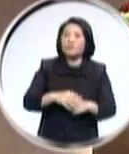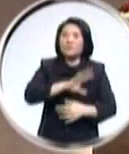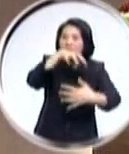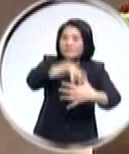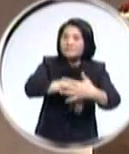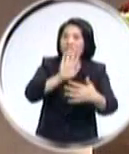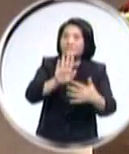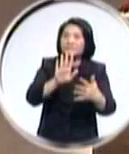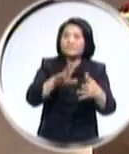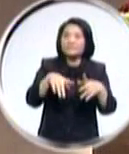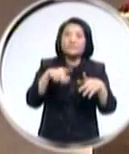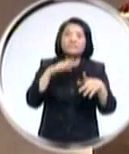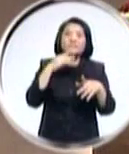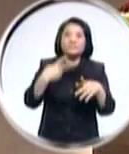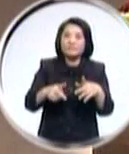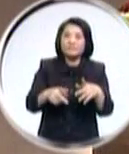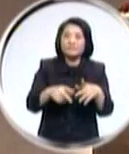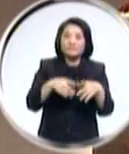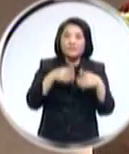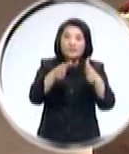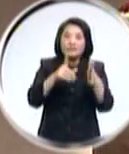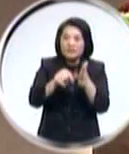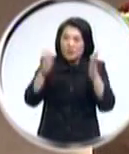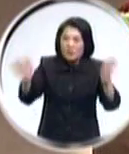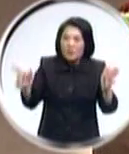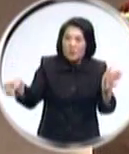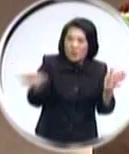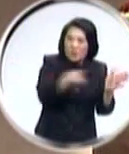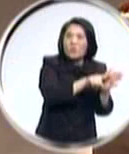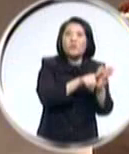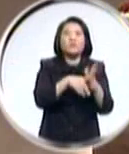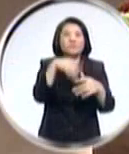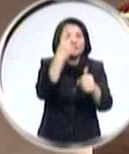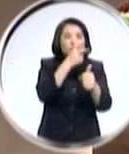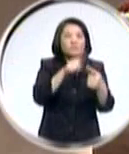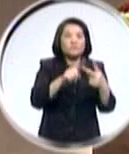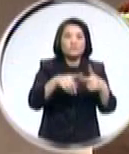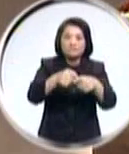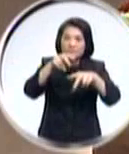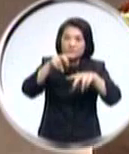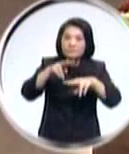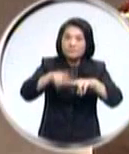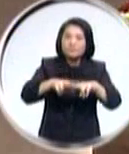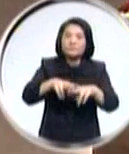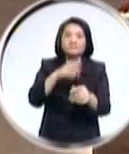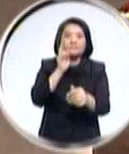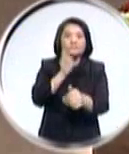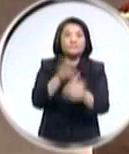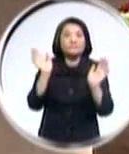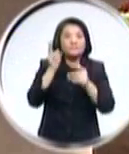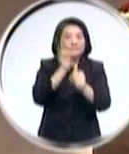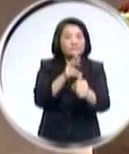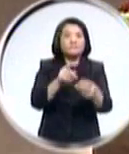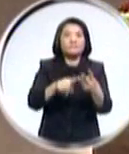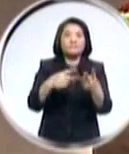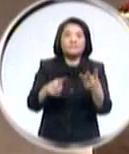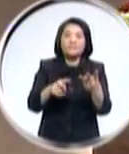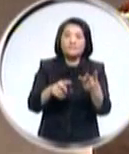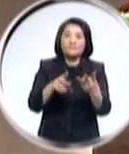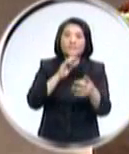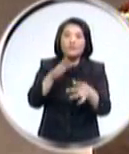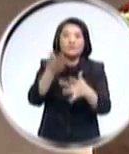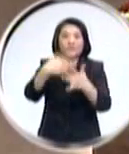括加速建构长期照顾体系、公共托育、社会住宅、全面免试